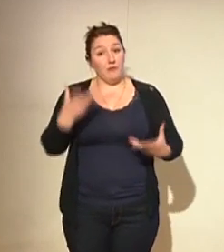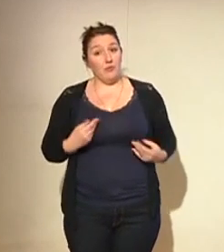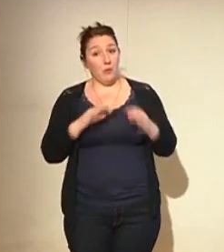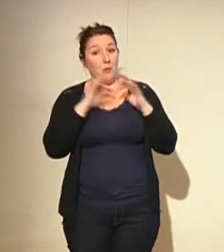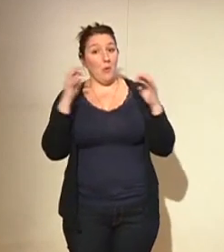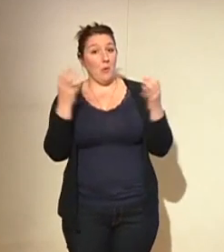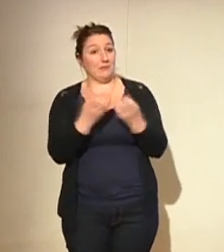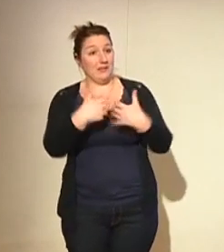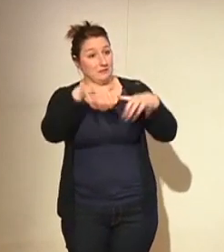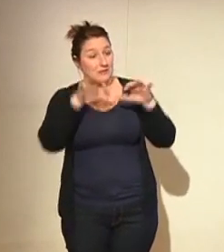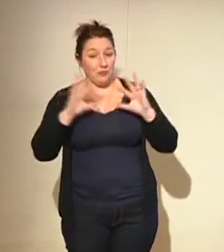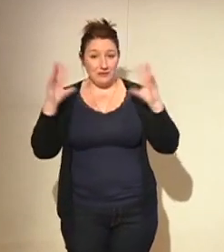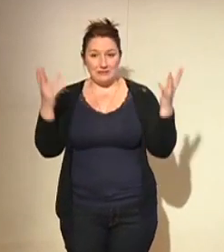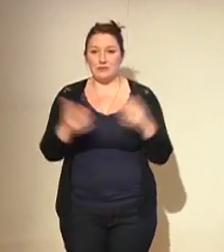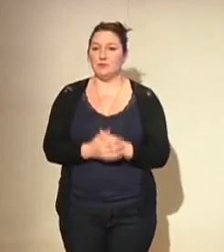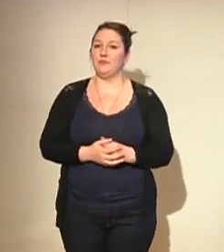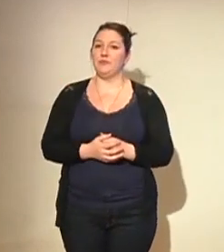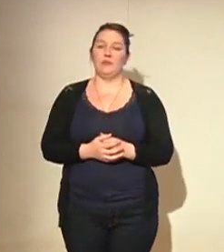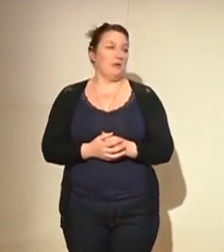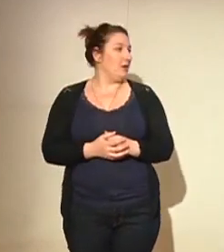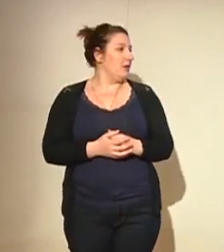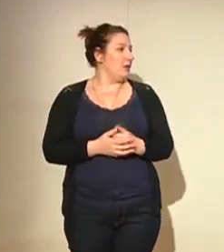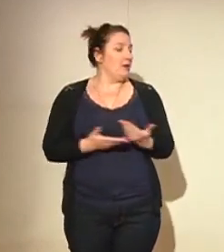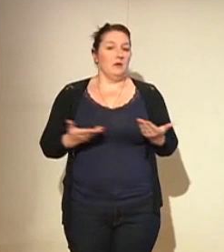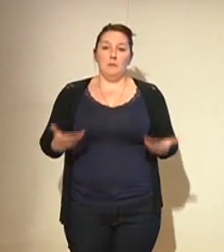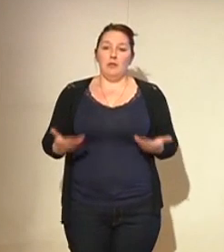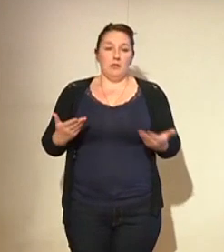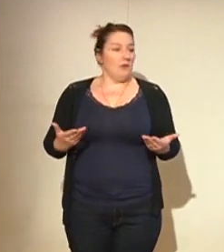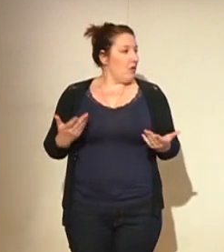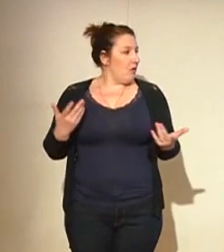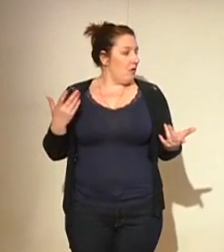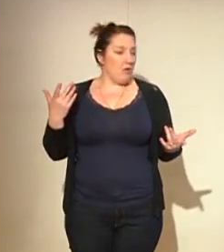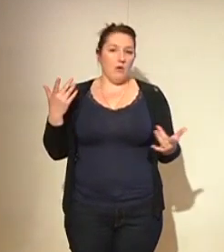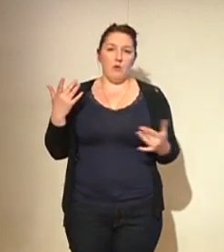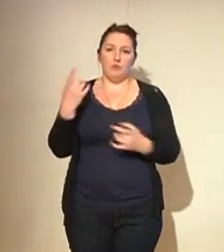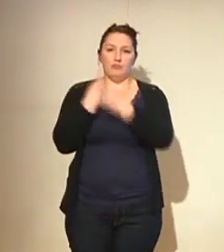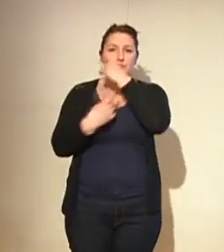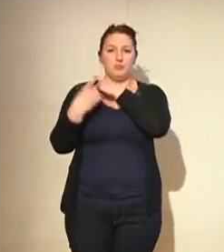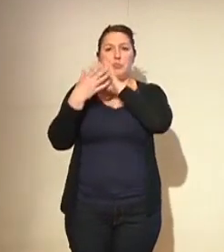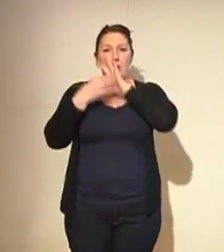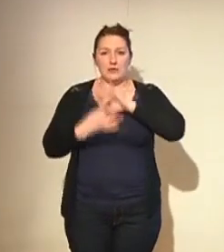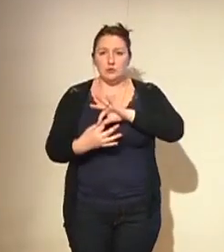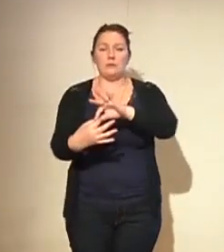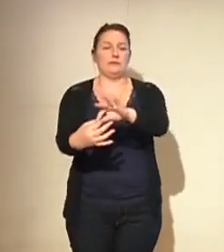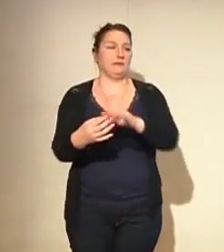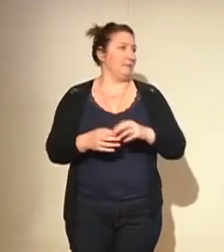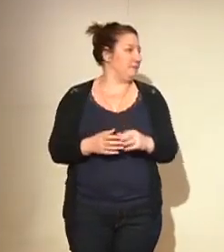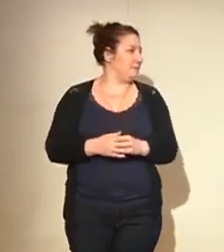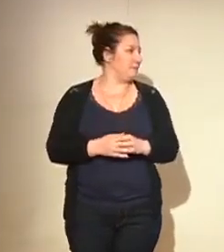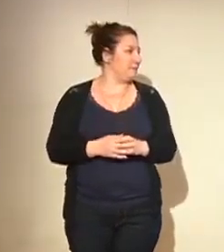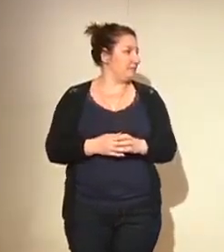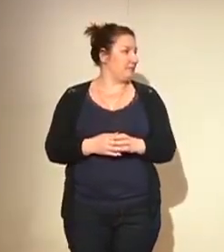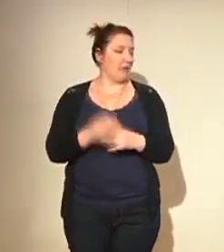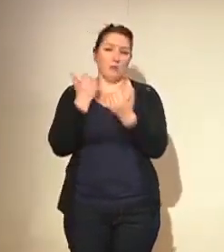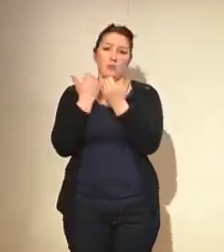félicitation et nous devons revenir donc à la suite de cette